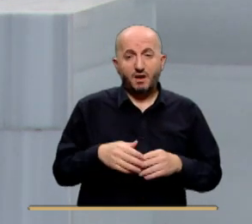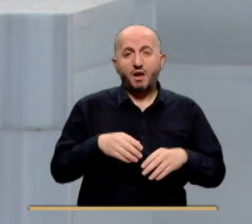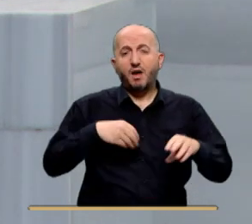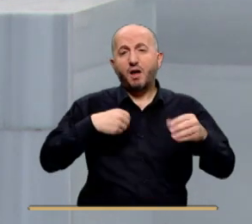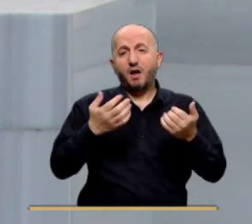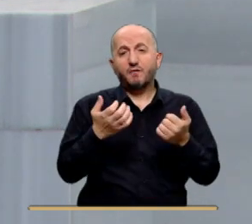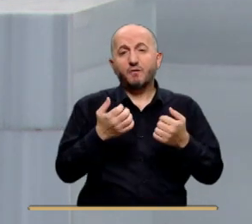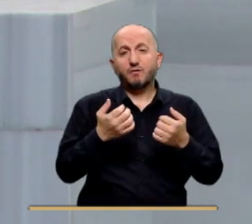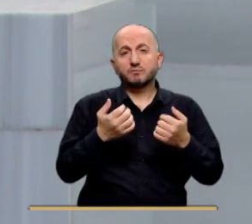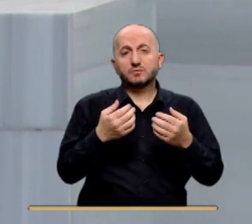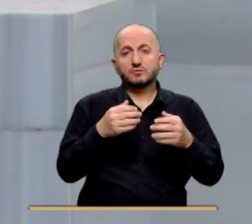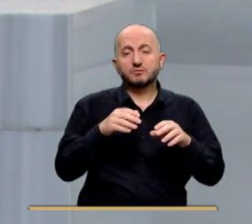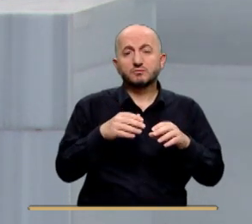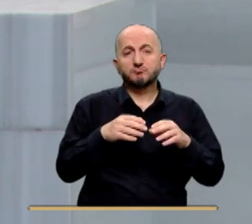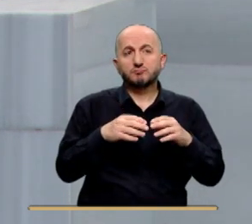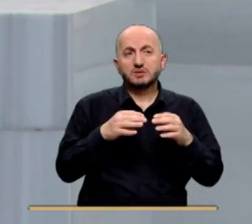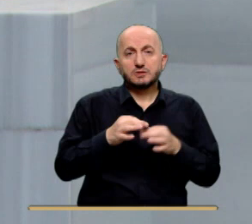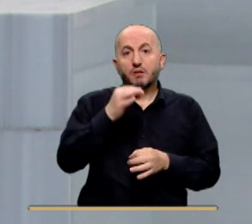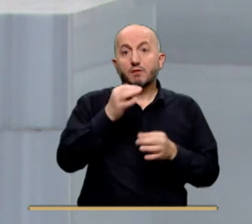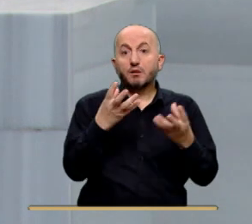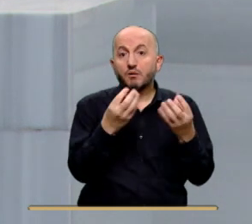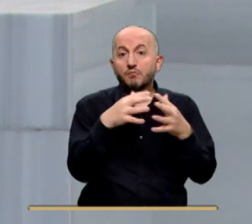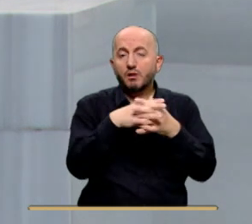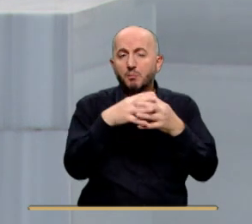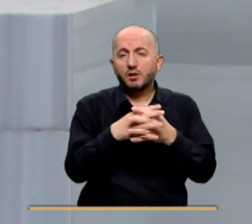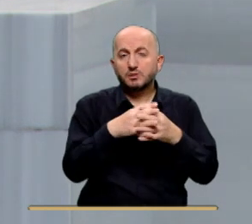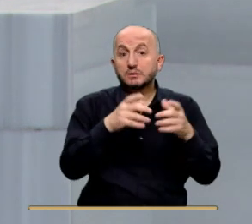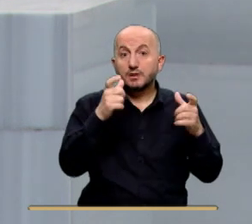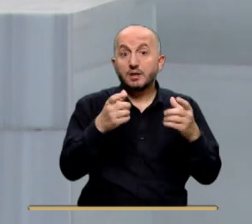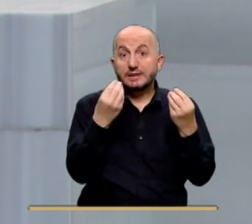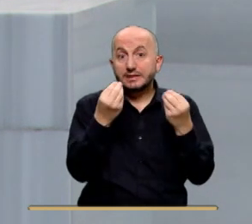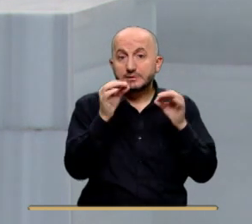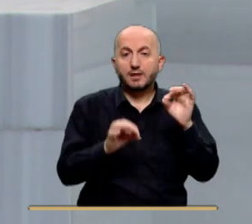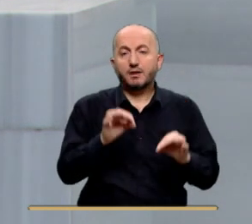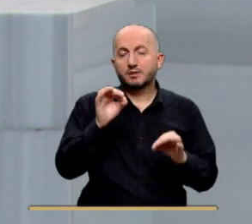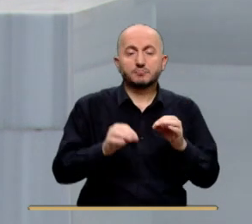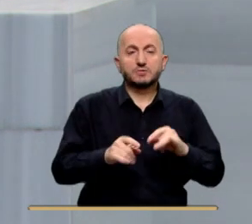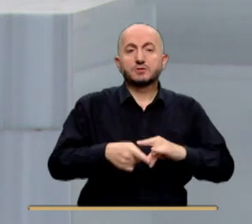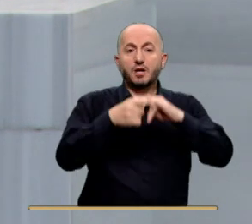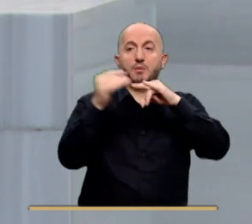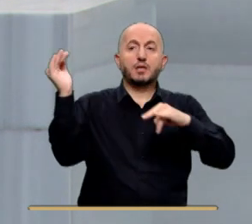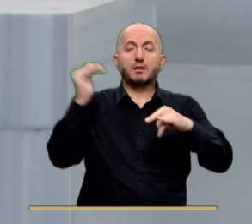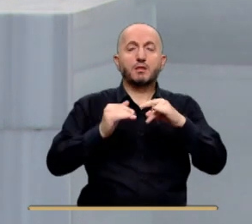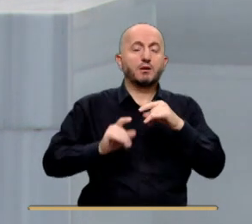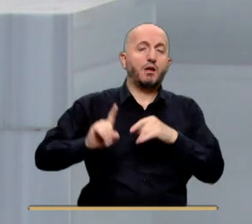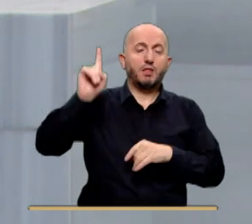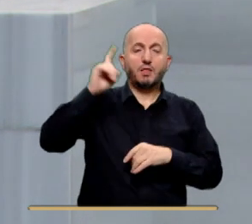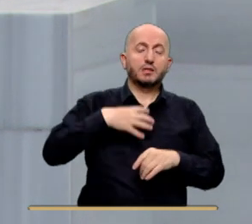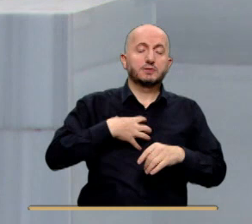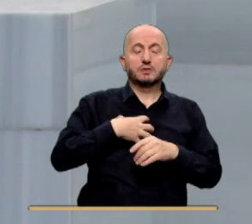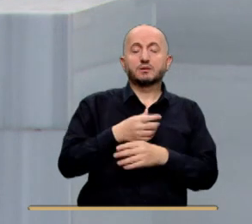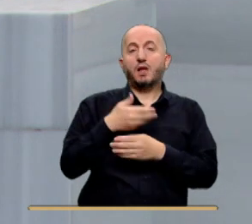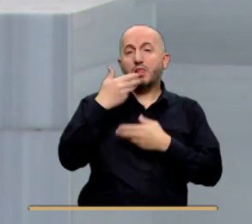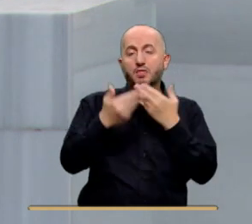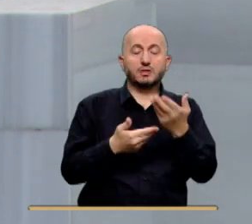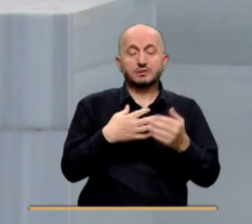bugünkü anlamdaki fuarları çok iyi değerlendirmiş. Kabe'ye gelenlere Allah'ın dinini anlatmış. Tabii